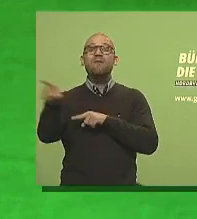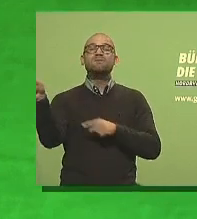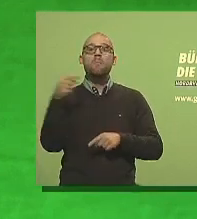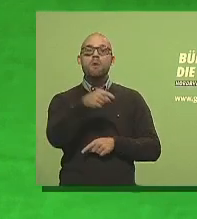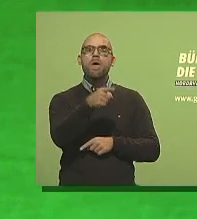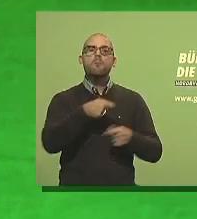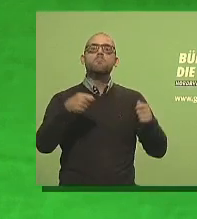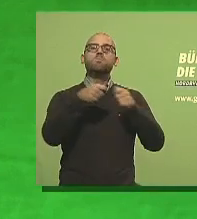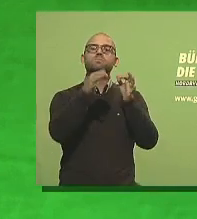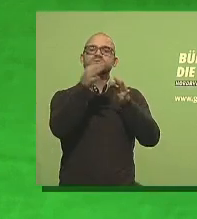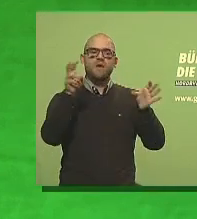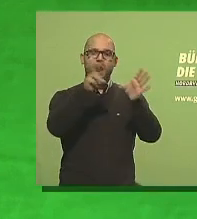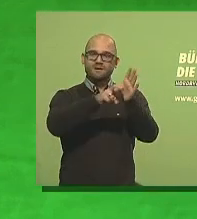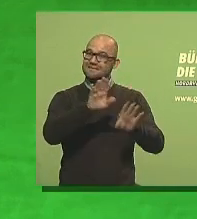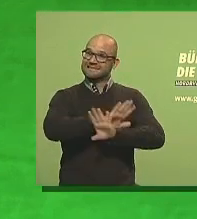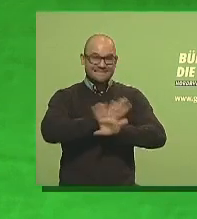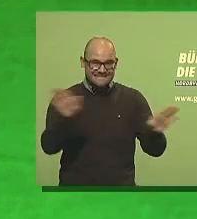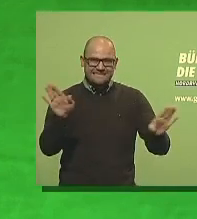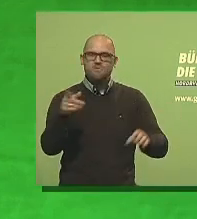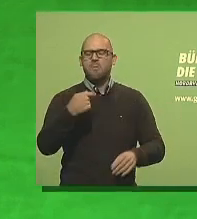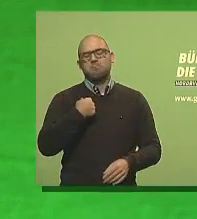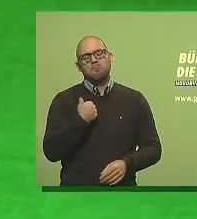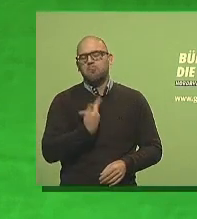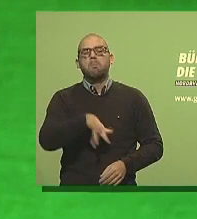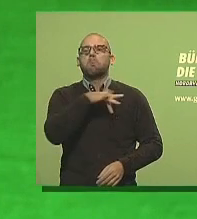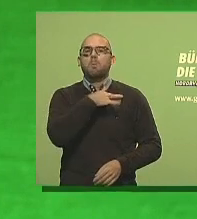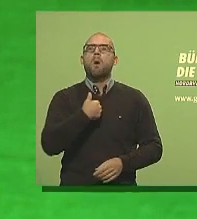ist, liebe Freundinnen und Freunde. Im Gegenteil.